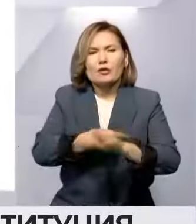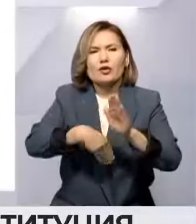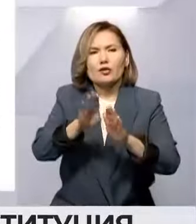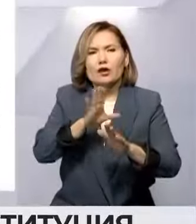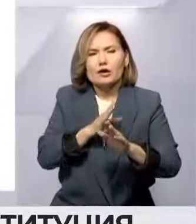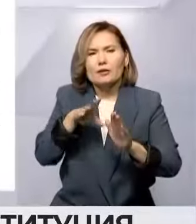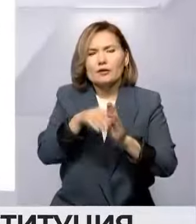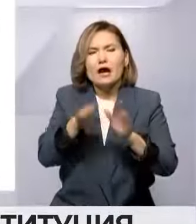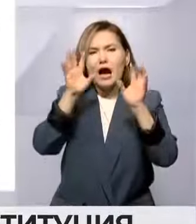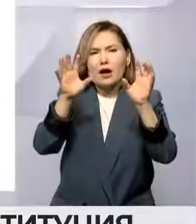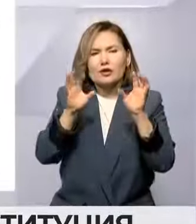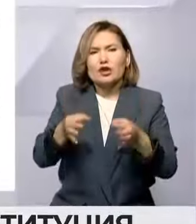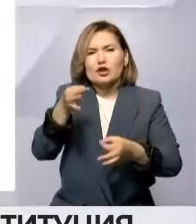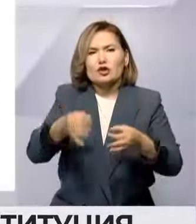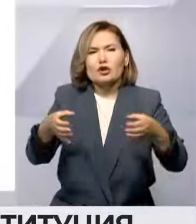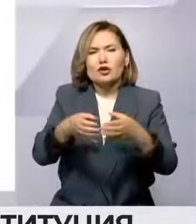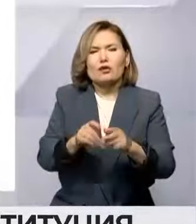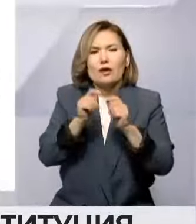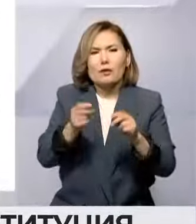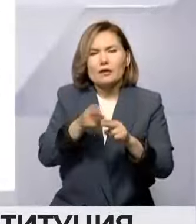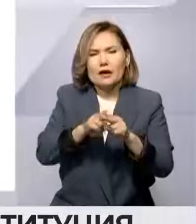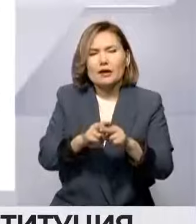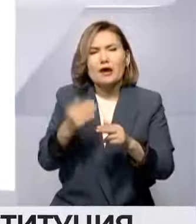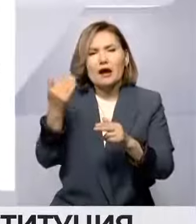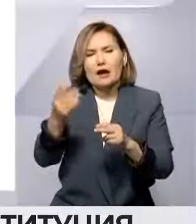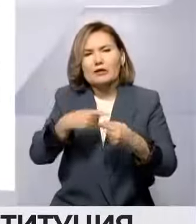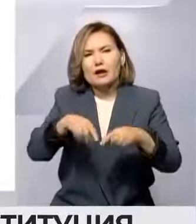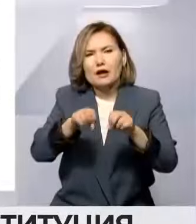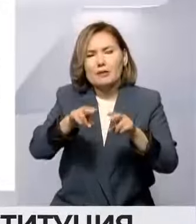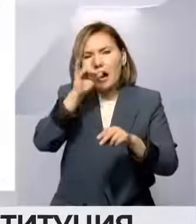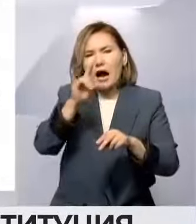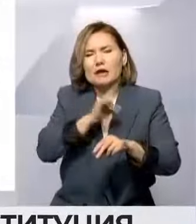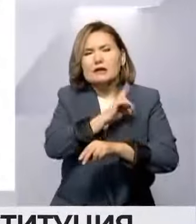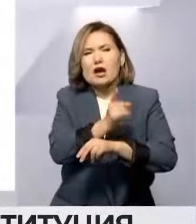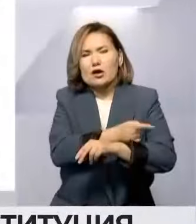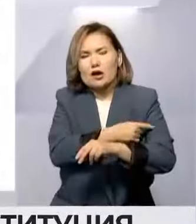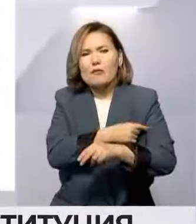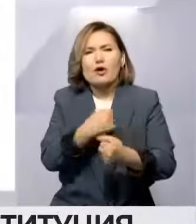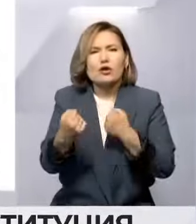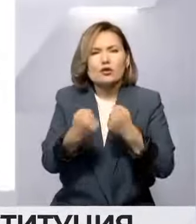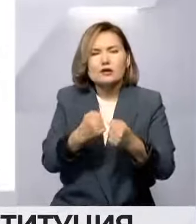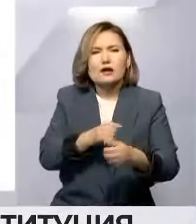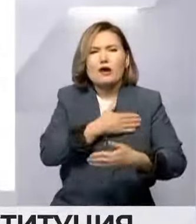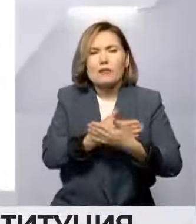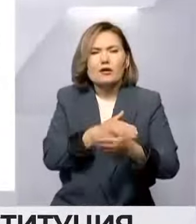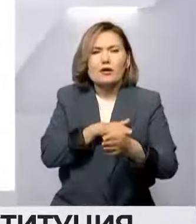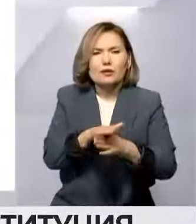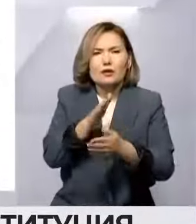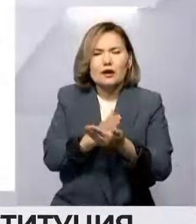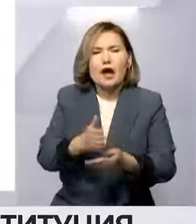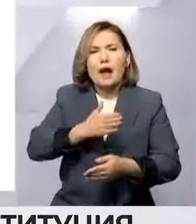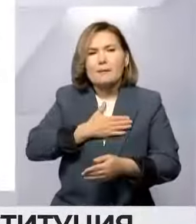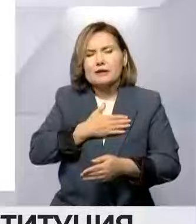көтерілді. Сондай-ақ конституциялық сот құрылды. Бұл мекеме қазір елімізде заң үстемдігін орнықтыруға барынша ықпал етіп отыр.